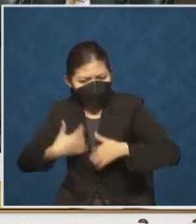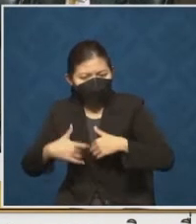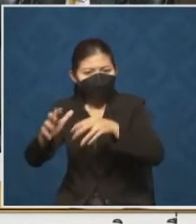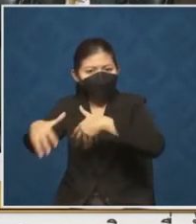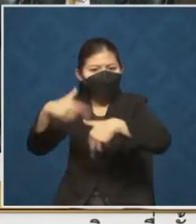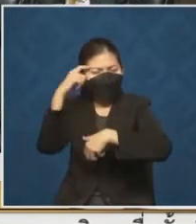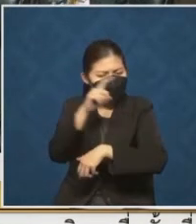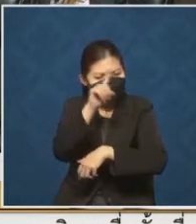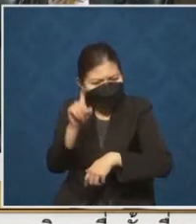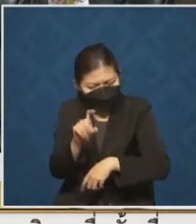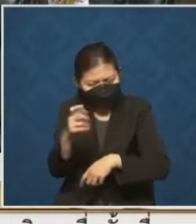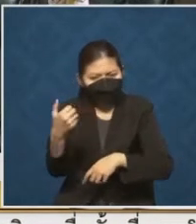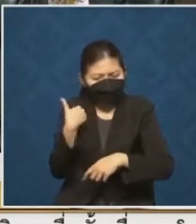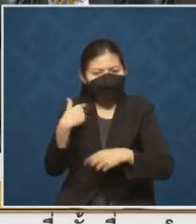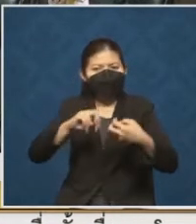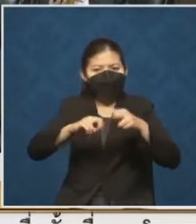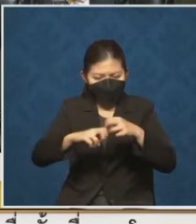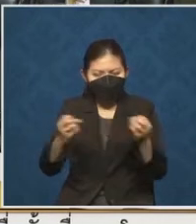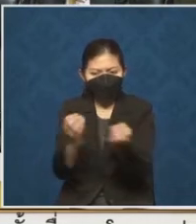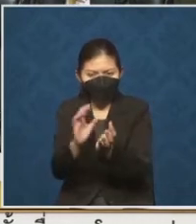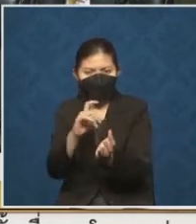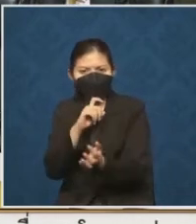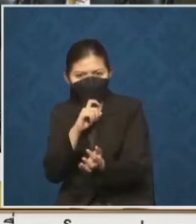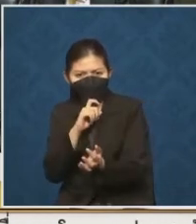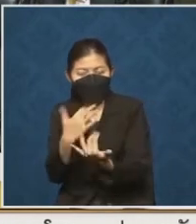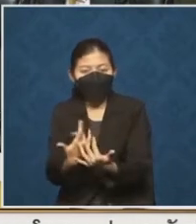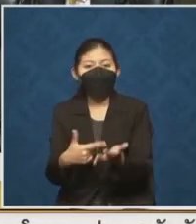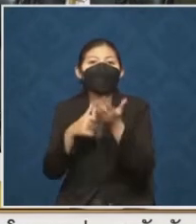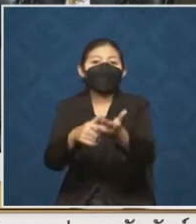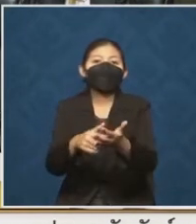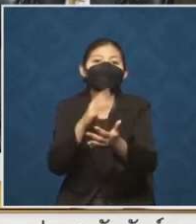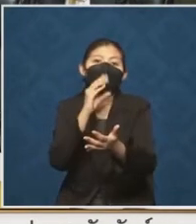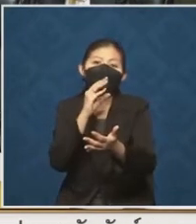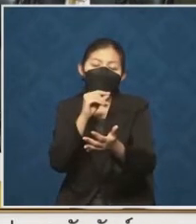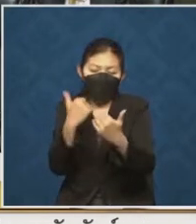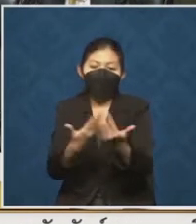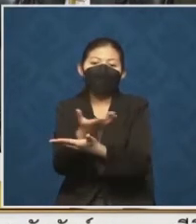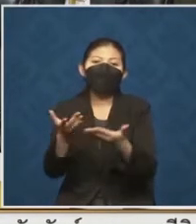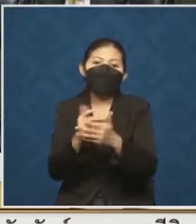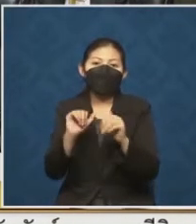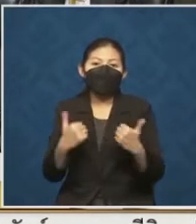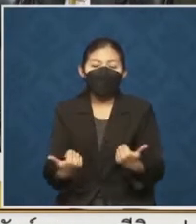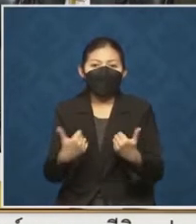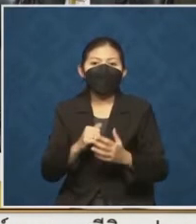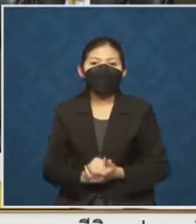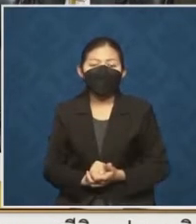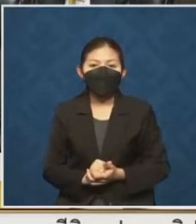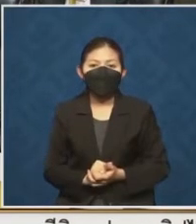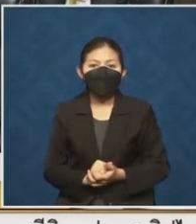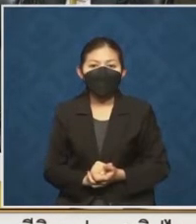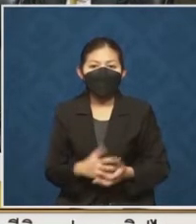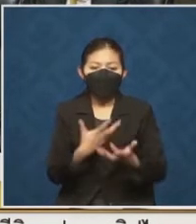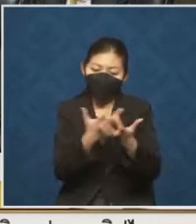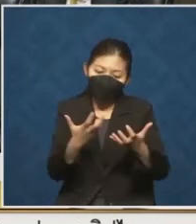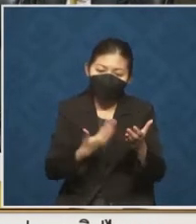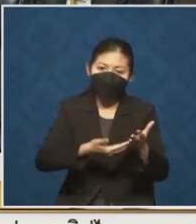อยู่ก็ต้องเอามาบอกเพื่อจะได้แก้ไขถ้าท่านแก้ไขจบแล้วครับเราไม่มาพูดแน่นอนครับเรามา